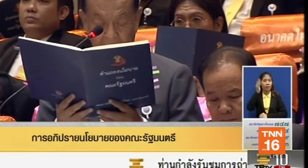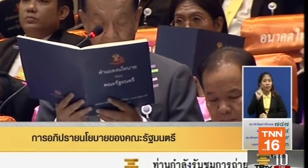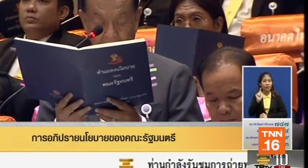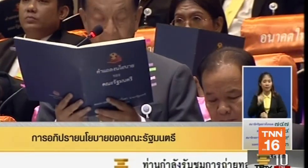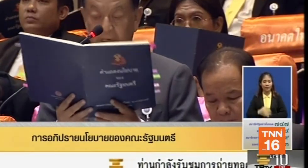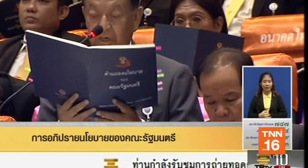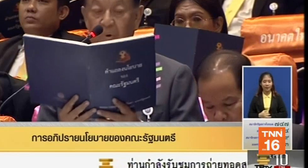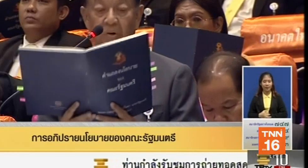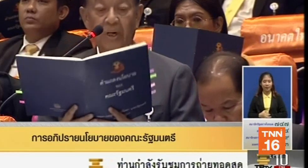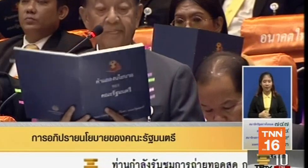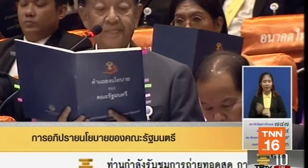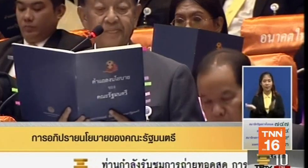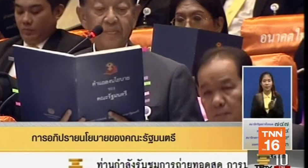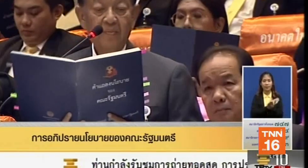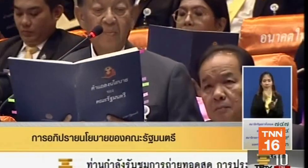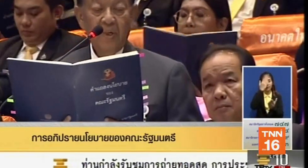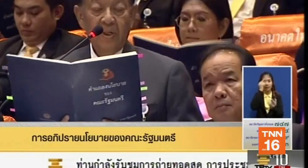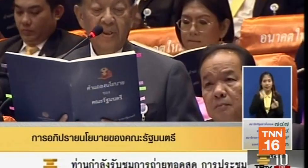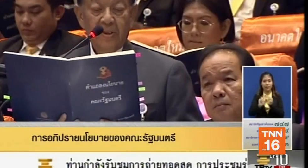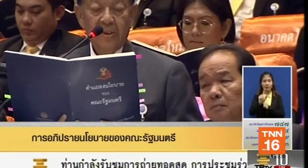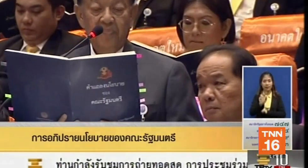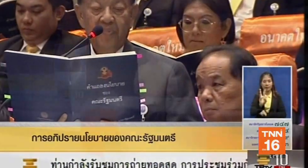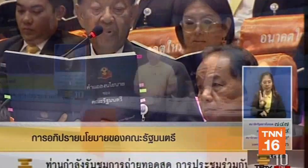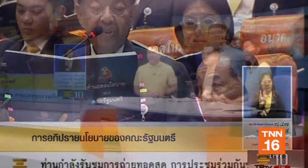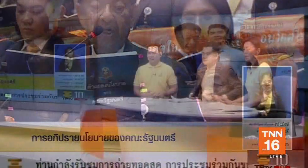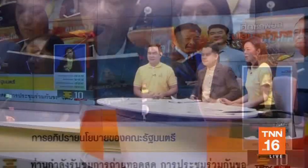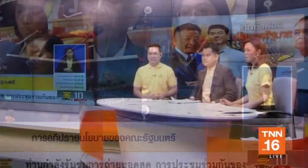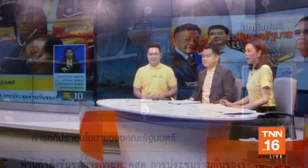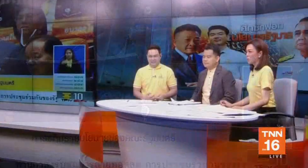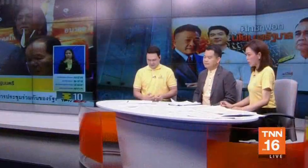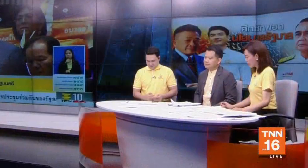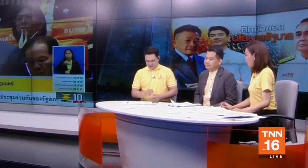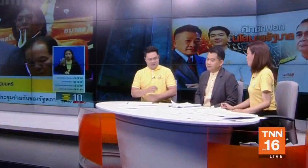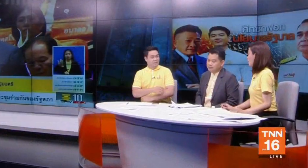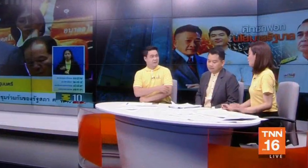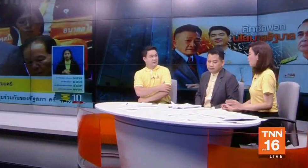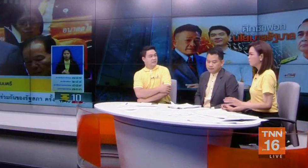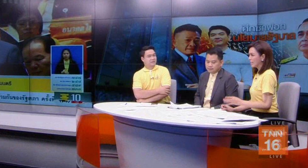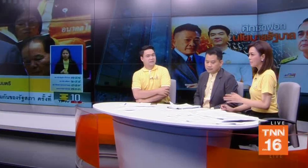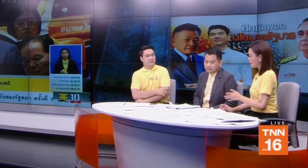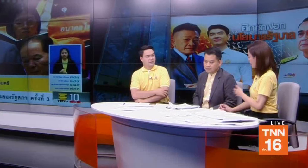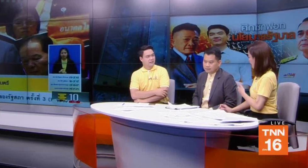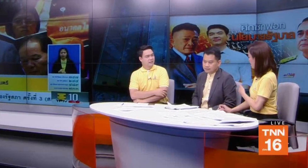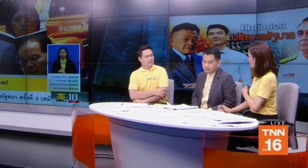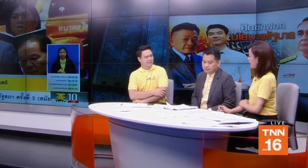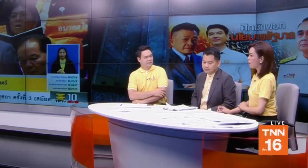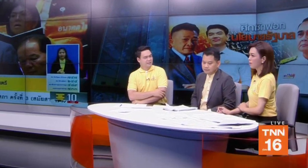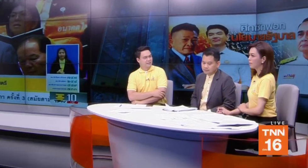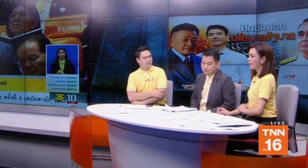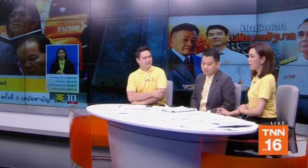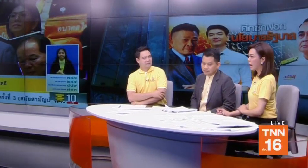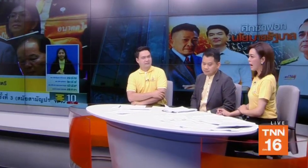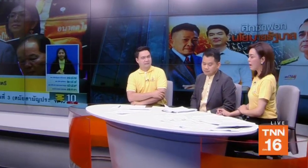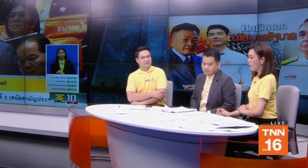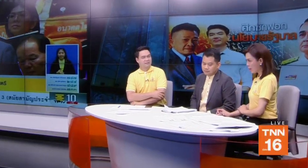ค่ะกลับเข้ามาที่สตูดิโอของเรากันต่อนะคะมาพูดคุยกันต่อหน่อยแล้วก็เหมือนจะเป็นไปตามที่อาจารย์บอกเล